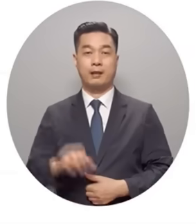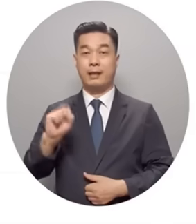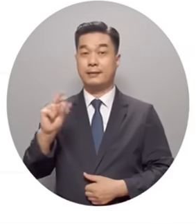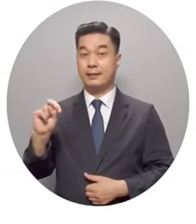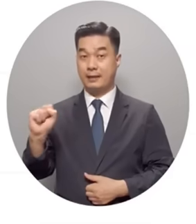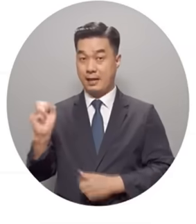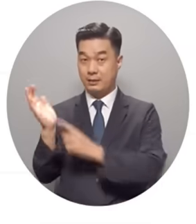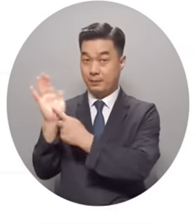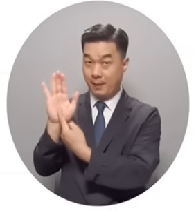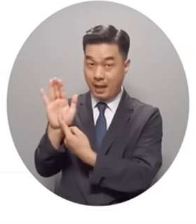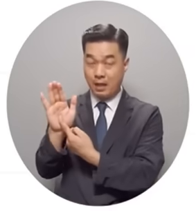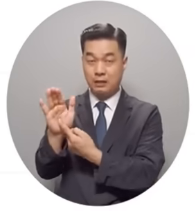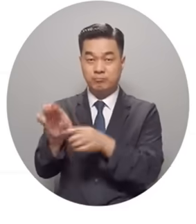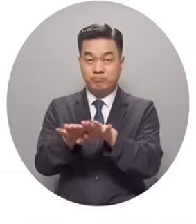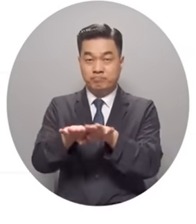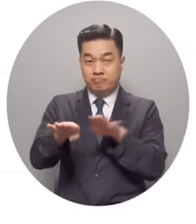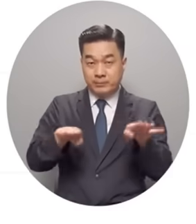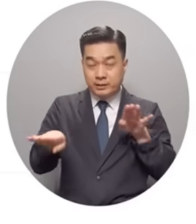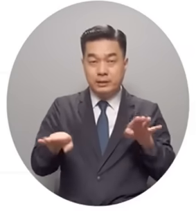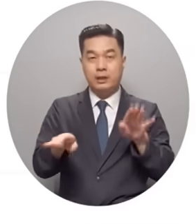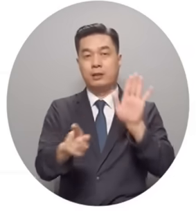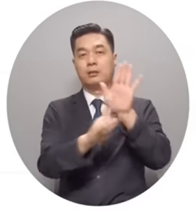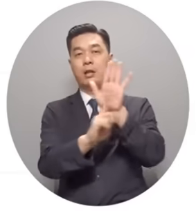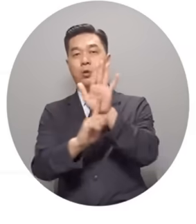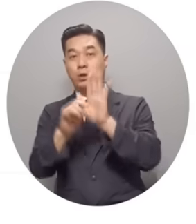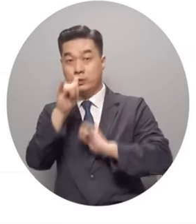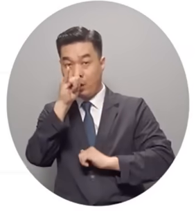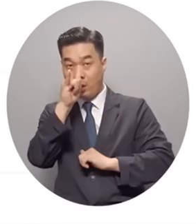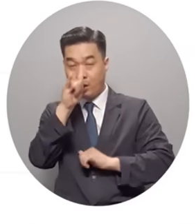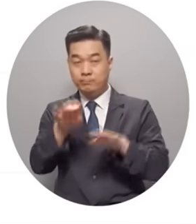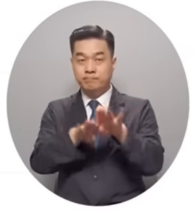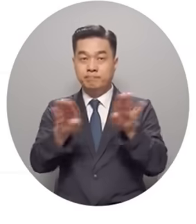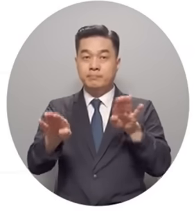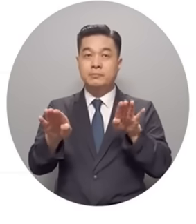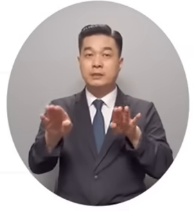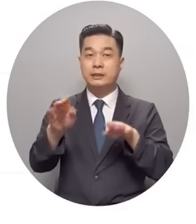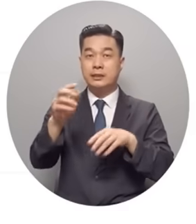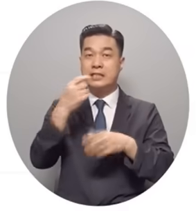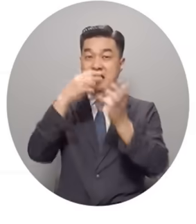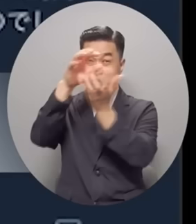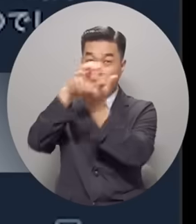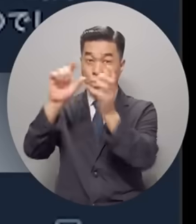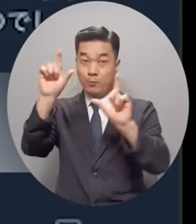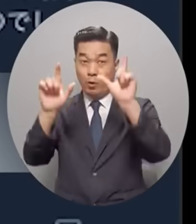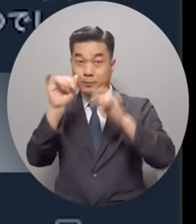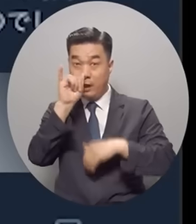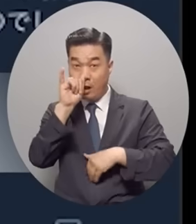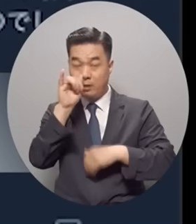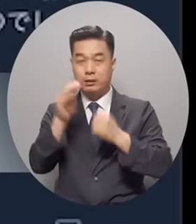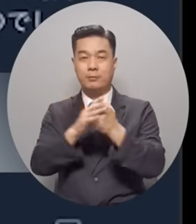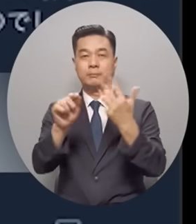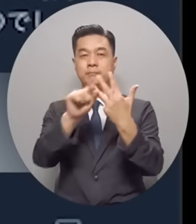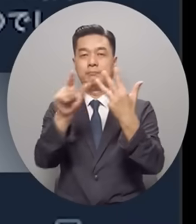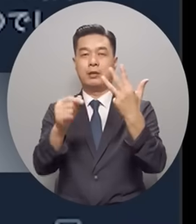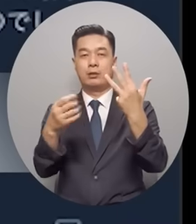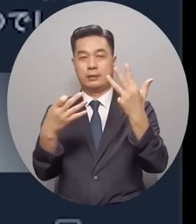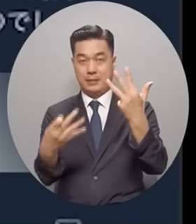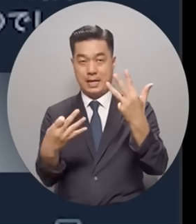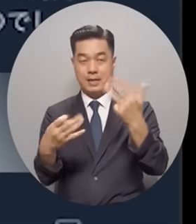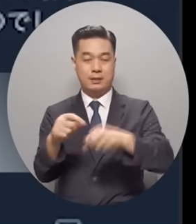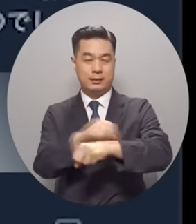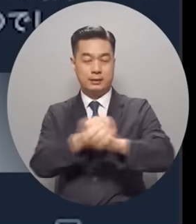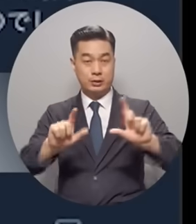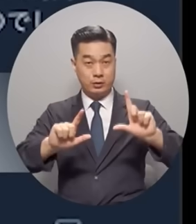SNS에선 거대 지진을 예고하는 구름, 즉 지진운을 봤다는 게시물이 급증하고 있고 8월 14일 등